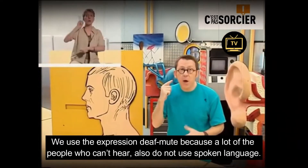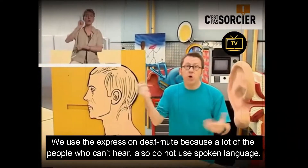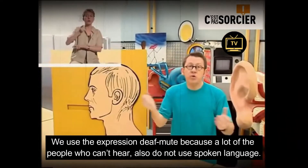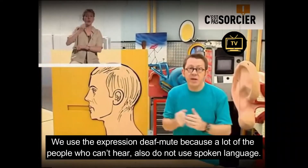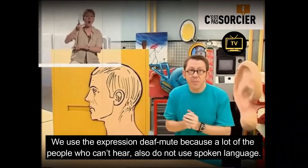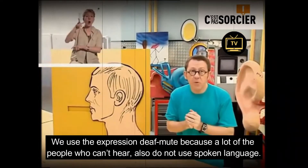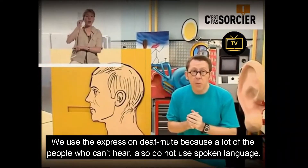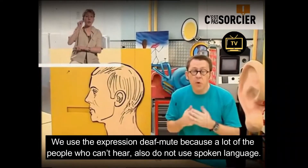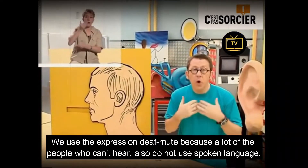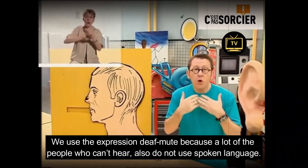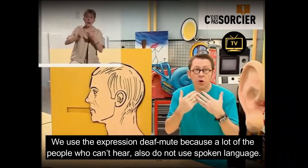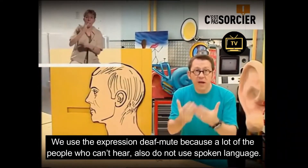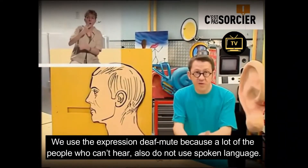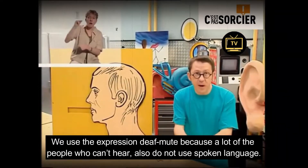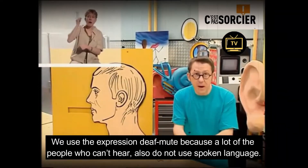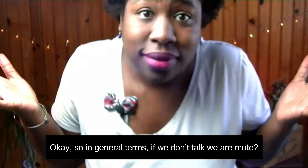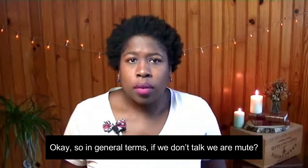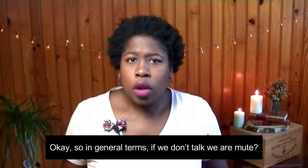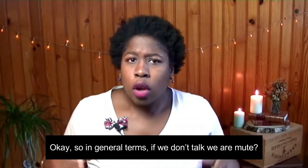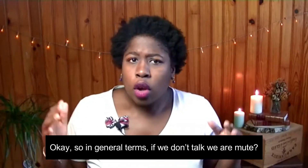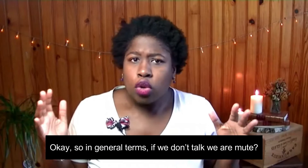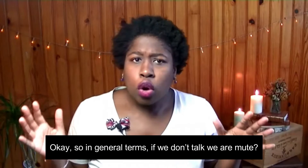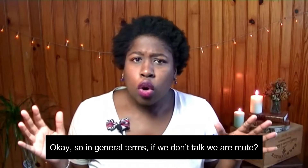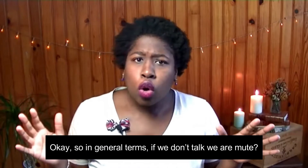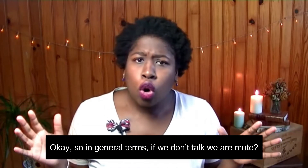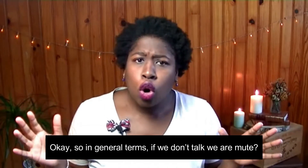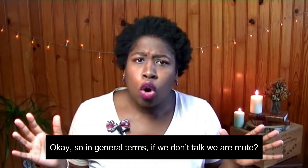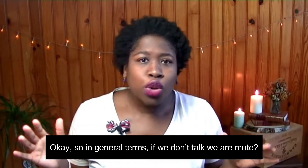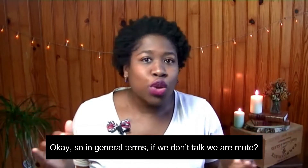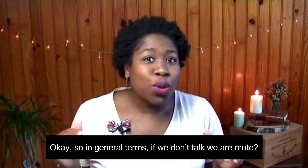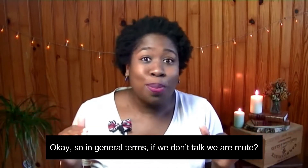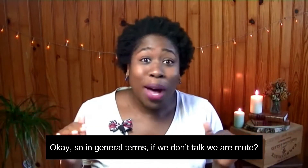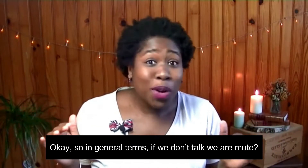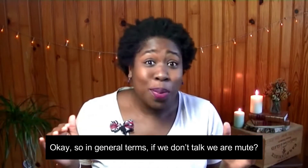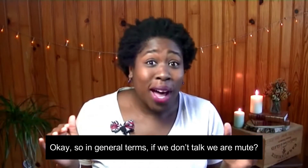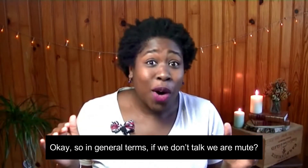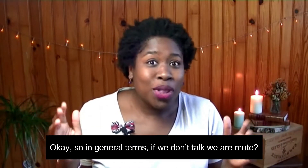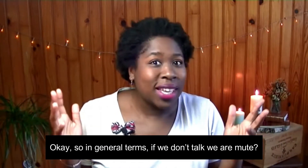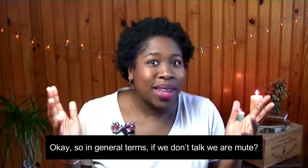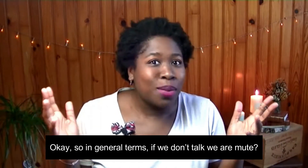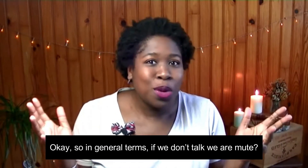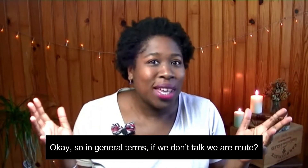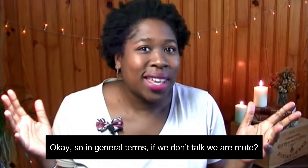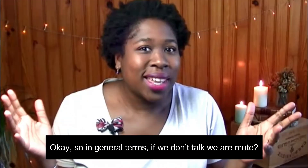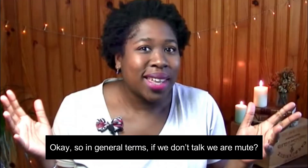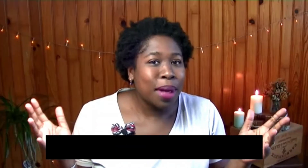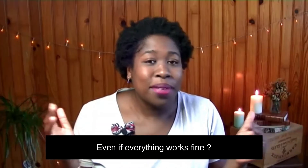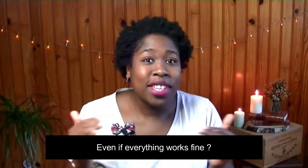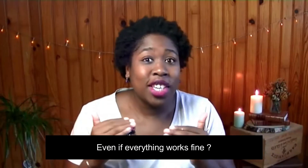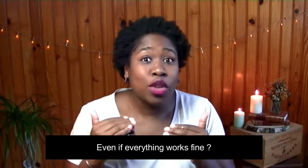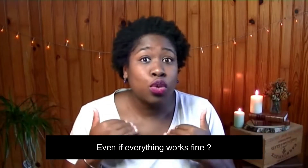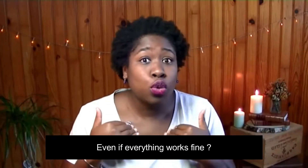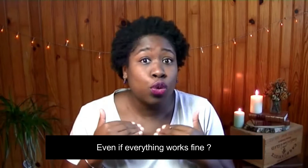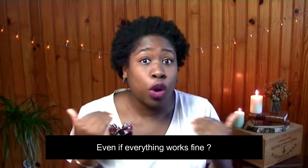n'entendent pas n'utilisent pas non plus le langage parlé. Donc en gros, quand on ne parle pas, on est muet,